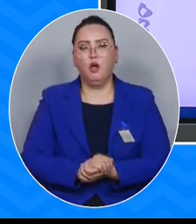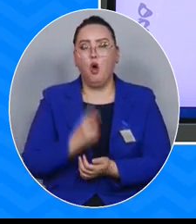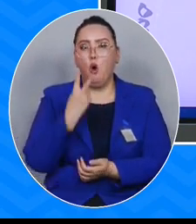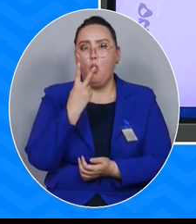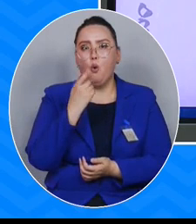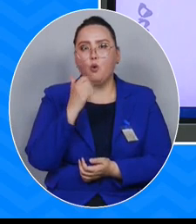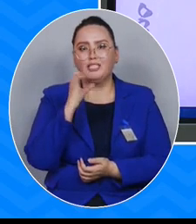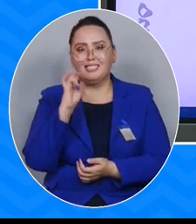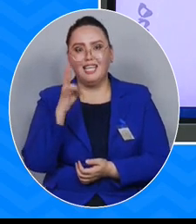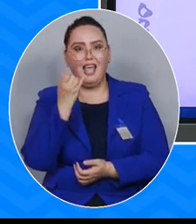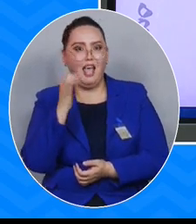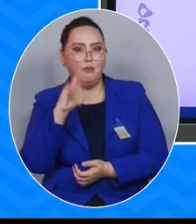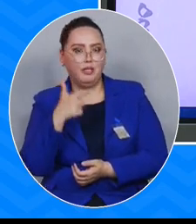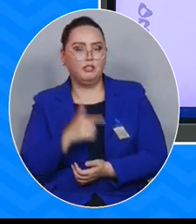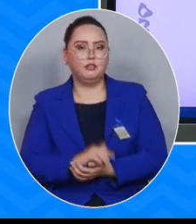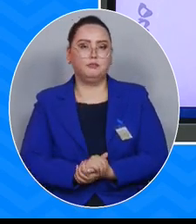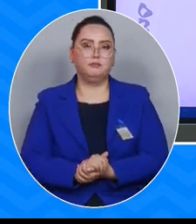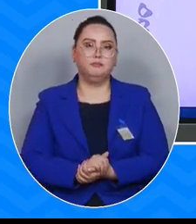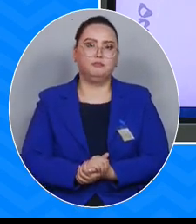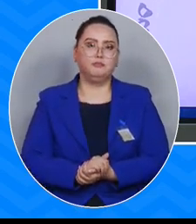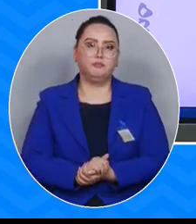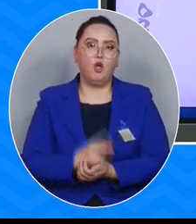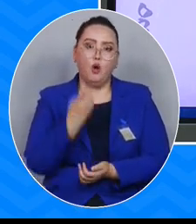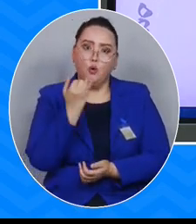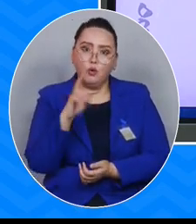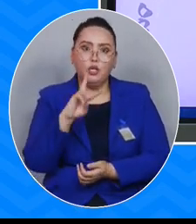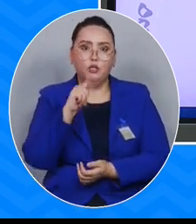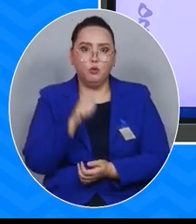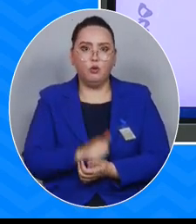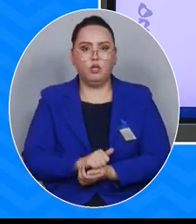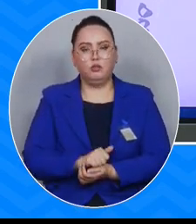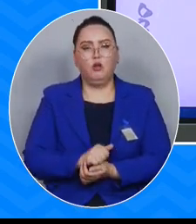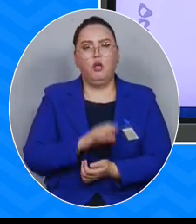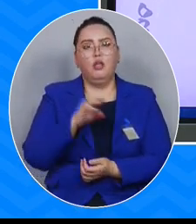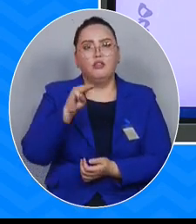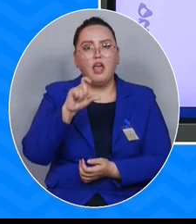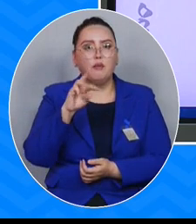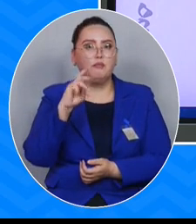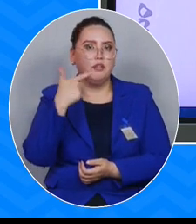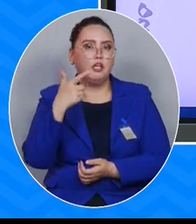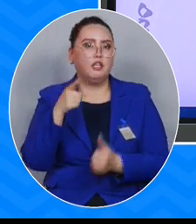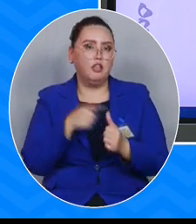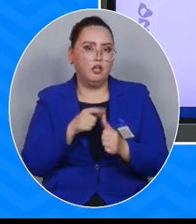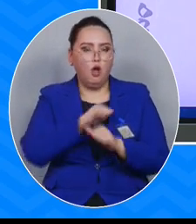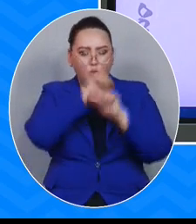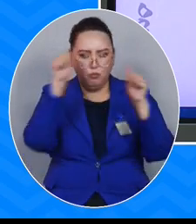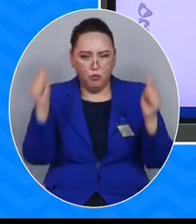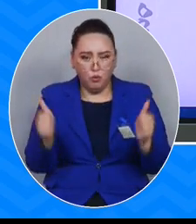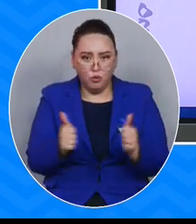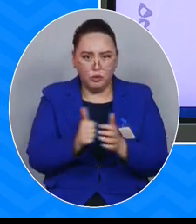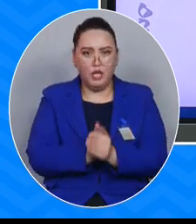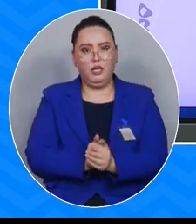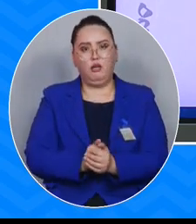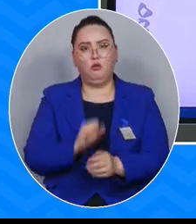өрэхтээй байгаагуол сайтаанар соудлаа, за мэдээж үйлдүүгтэймдэг нэр орунсаг нэр холбохүүг маан тухаан эйхийн бүхтэцэй гарах гад, бүхтээч нэгчанарийг